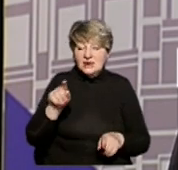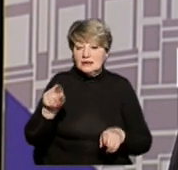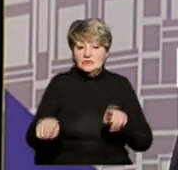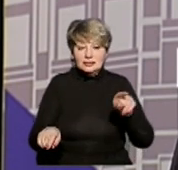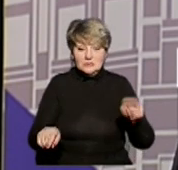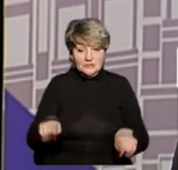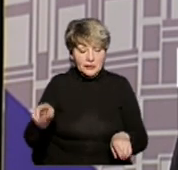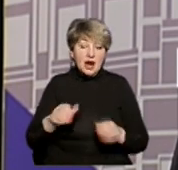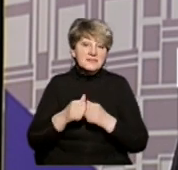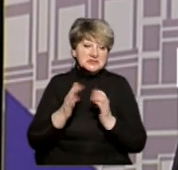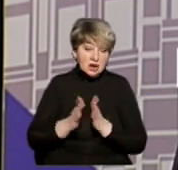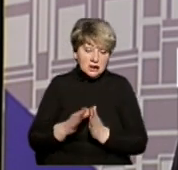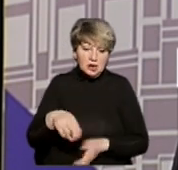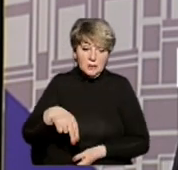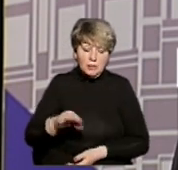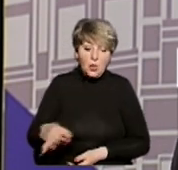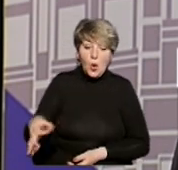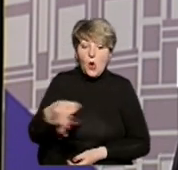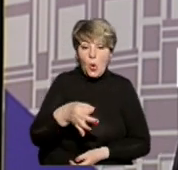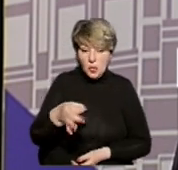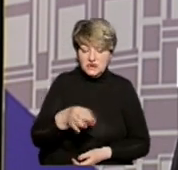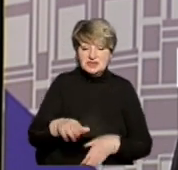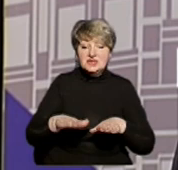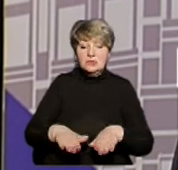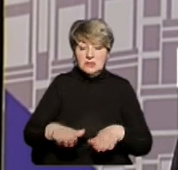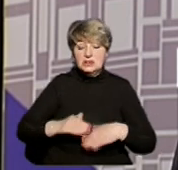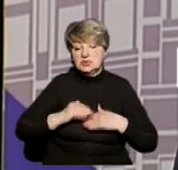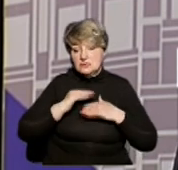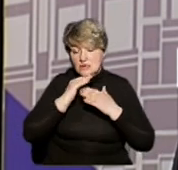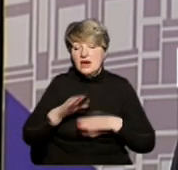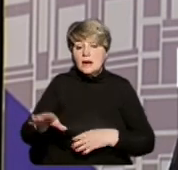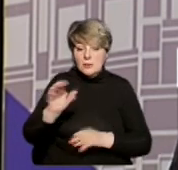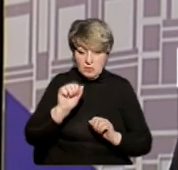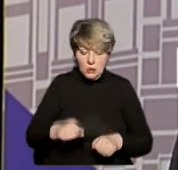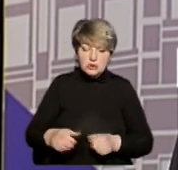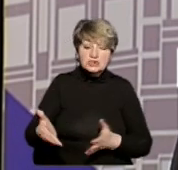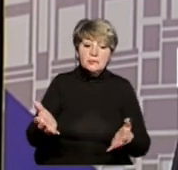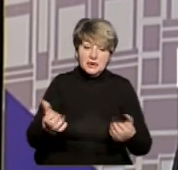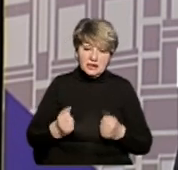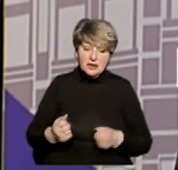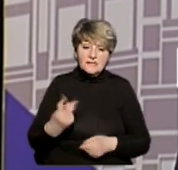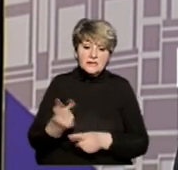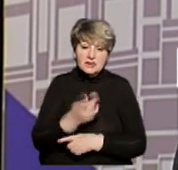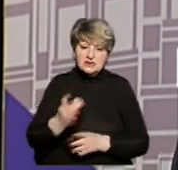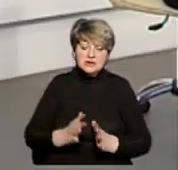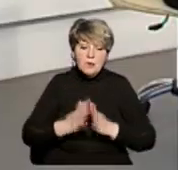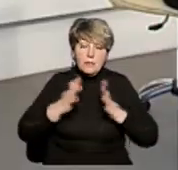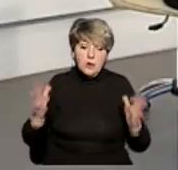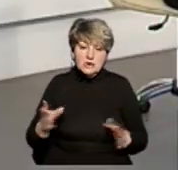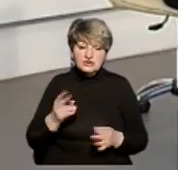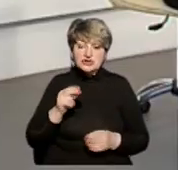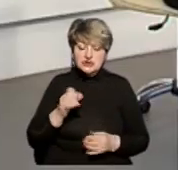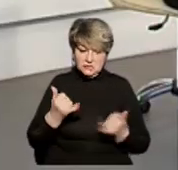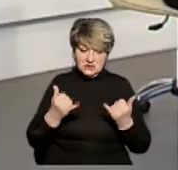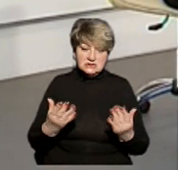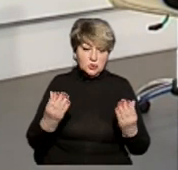А взагалі по області місць достатньо, ми можемо всіх зарахувати, всіх прийняти, навіть вдвічі більше, чим є на сьогоднішній день. Щодо